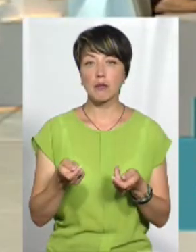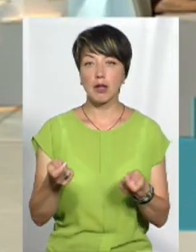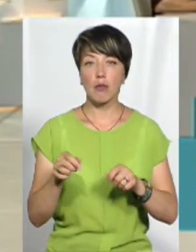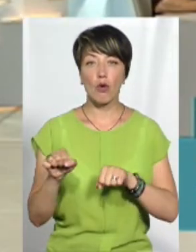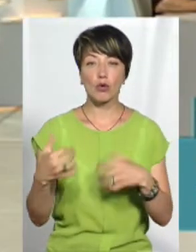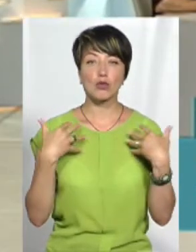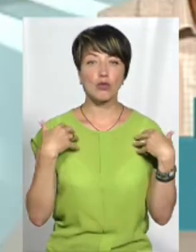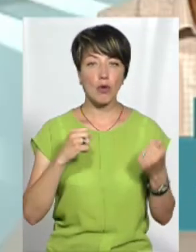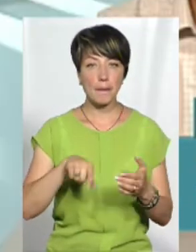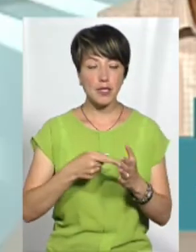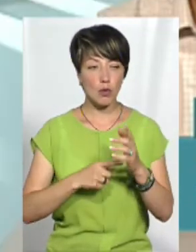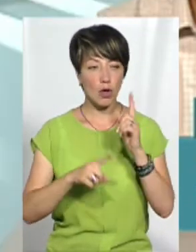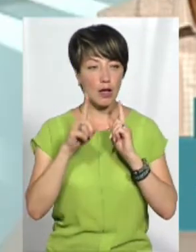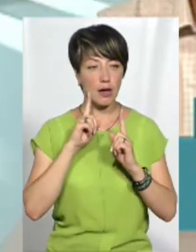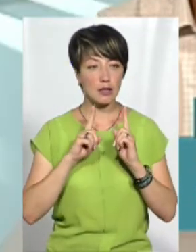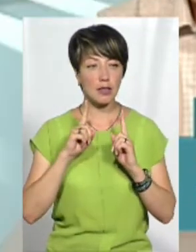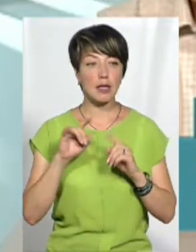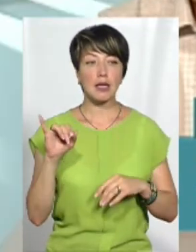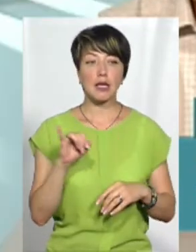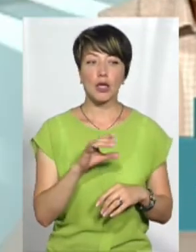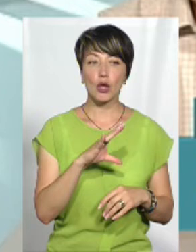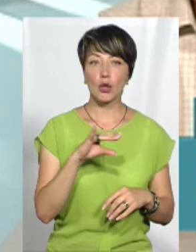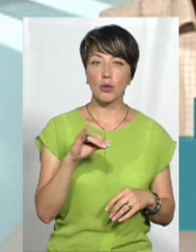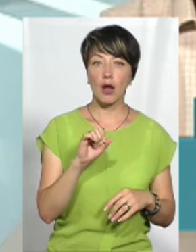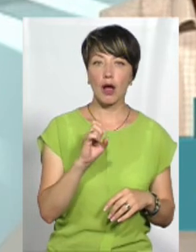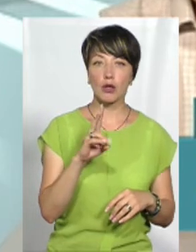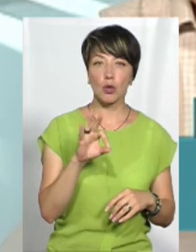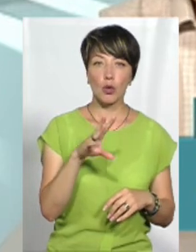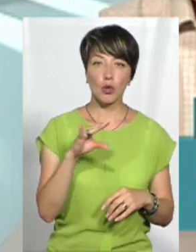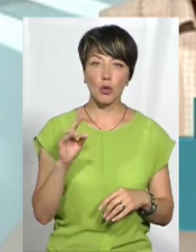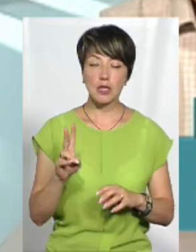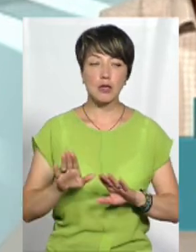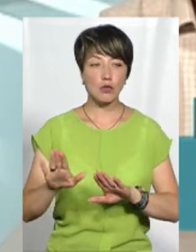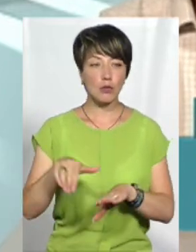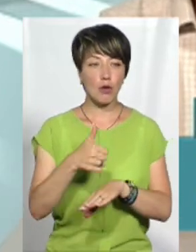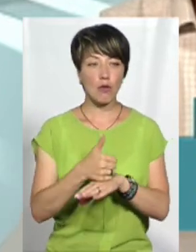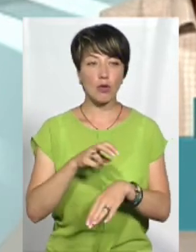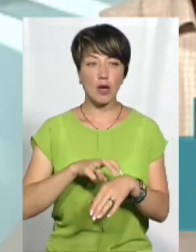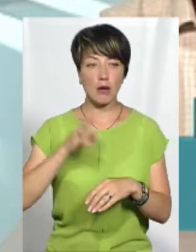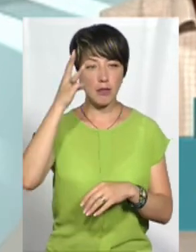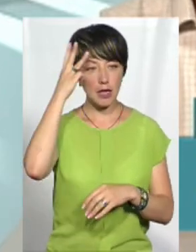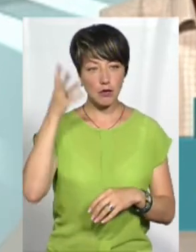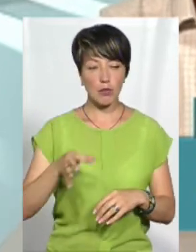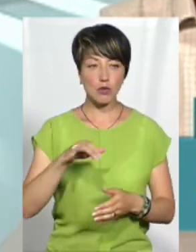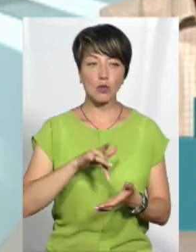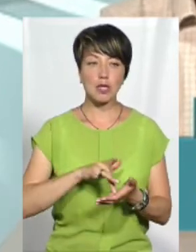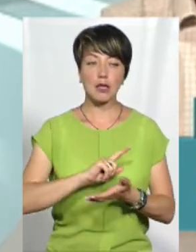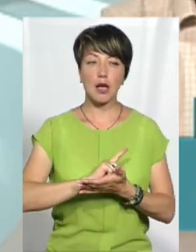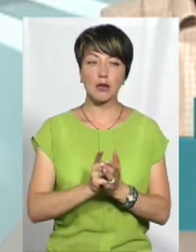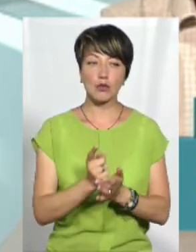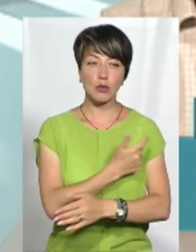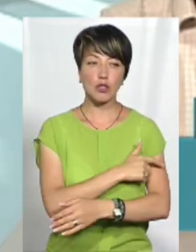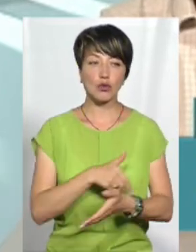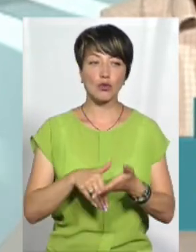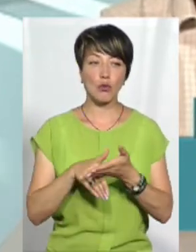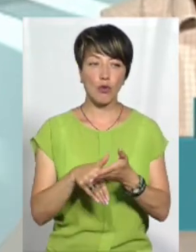департаменту охорони здоров'я Хмельницької міської ради, та Юрієм Донюком, заступником головного лікаря Хмельницького обласного центру екстреної